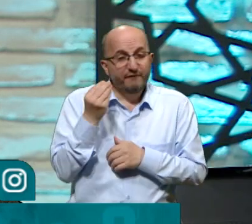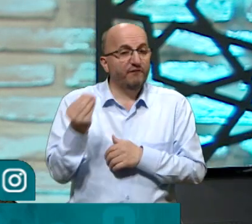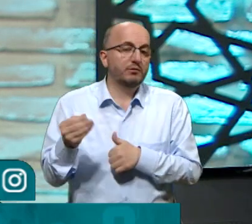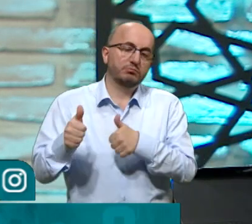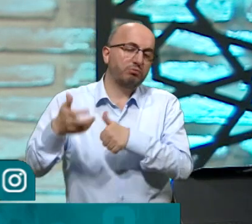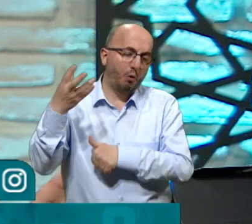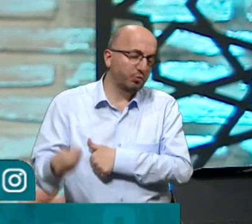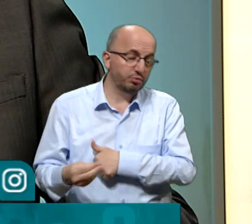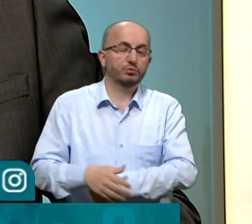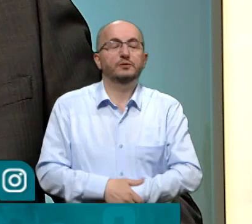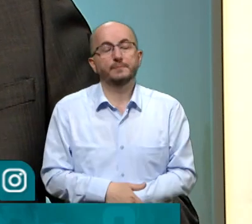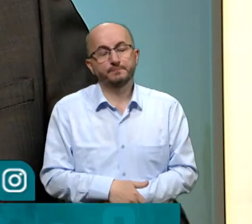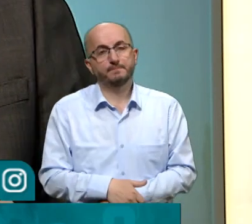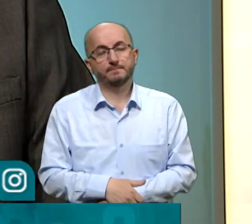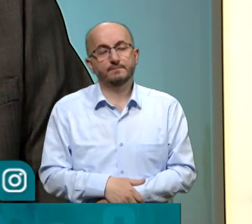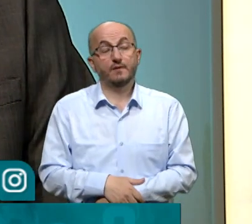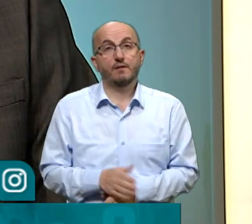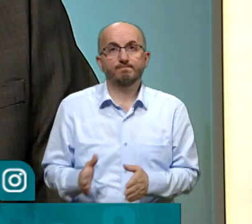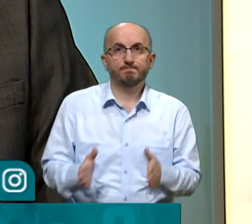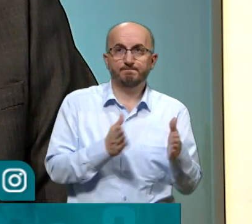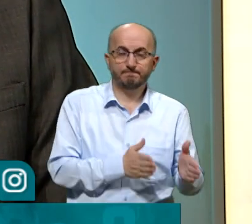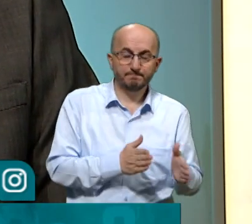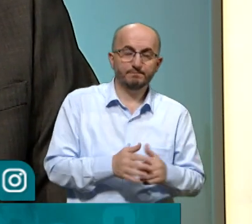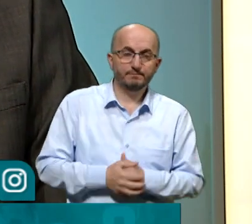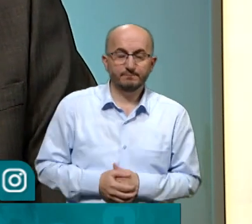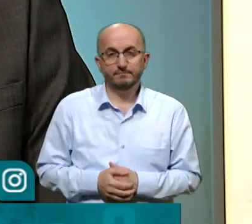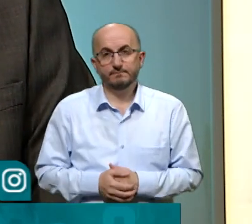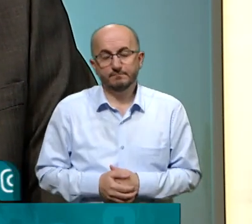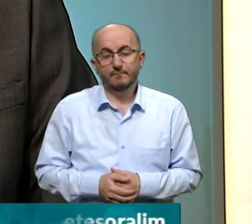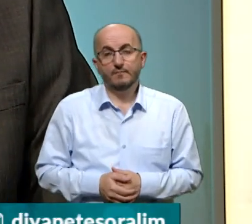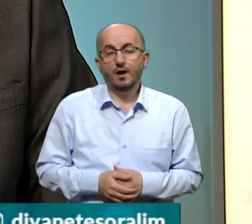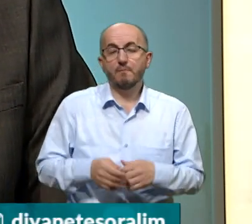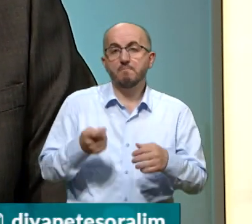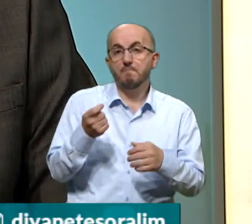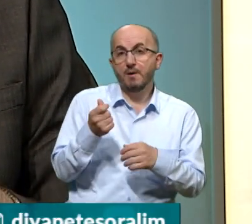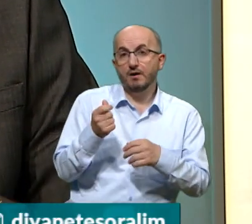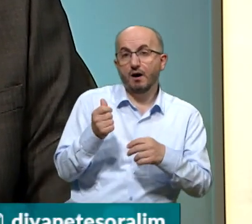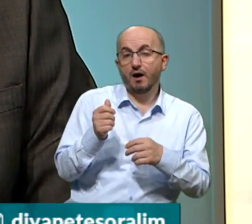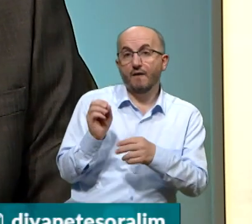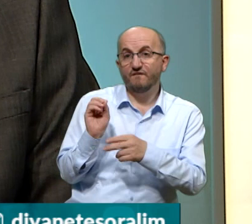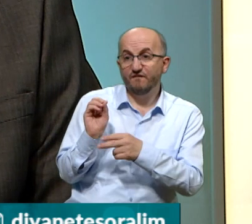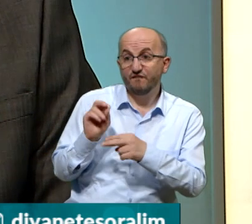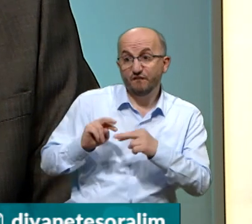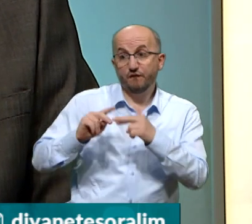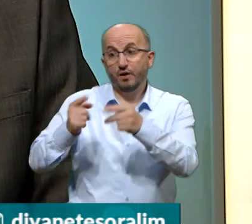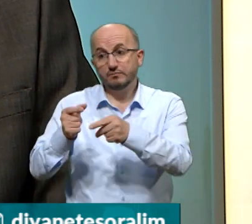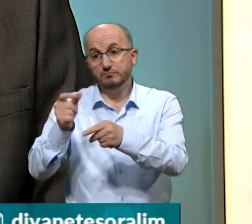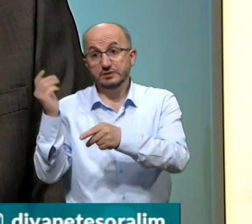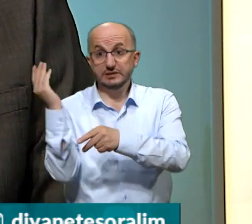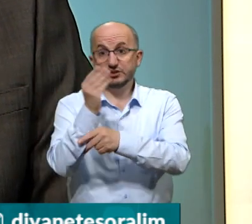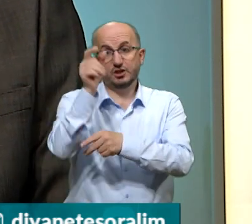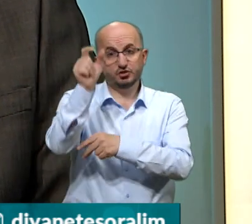sen yersin Başkadır Ayrıca Bedel olan olarak giden şahıs